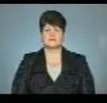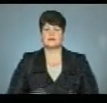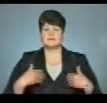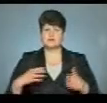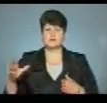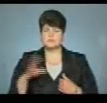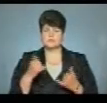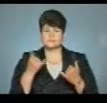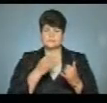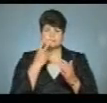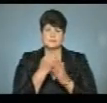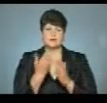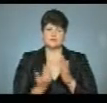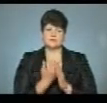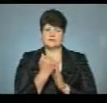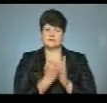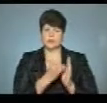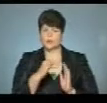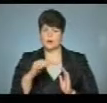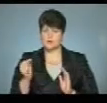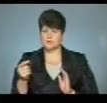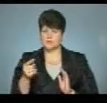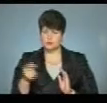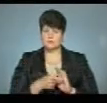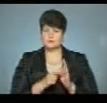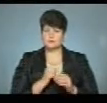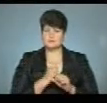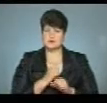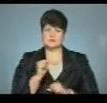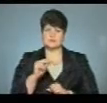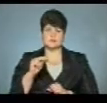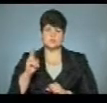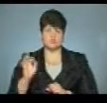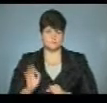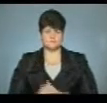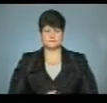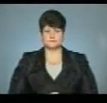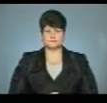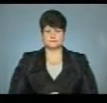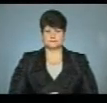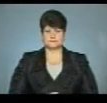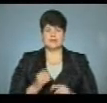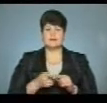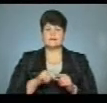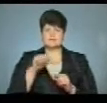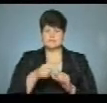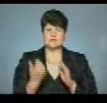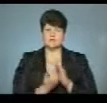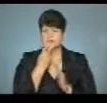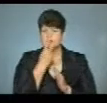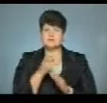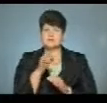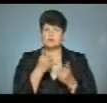Вітаю всіх, хто зараз з нами. Новини в ефірі телеканалу ЮА Тернопіль. У студії для вас працює Анастасія Чечко. І у цьому випуску дивіться про